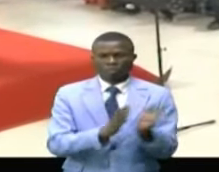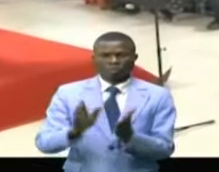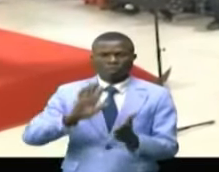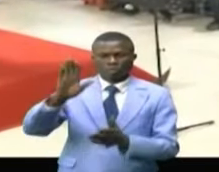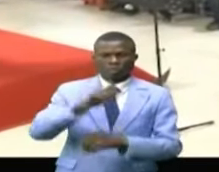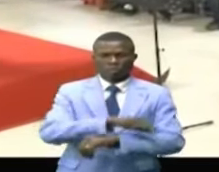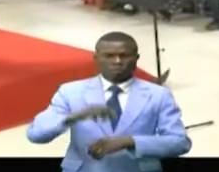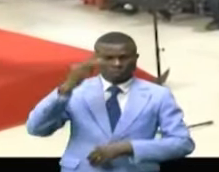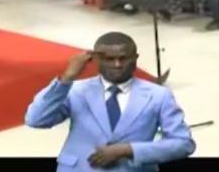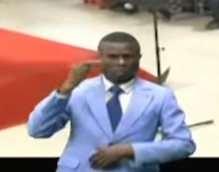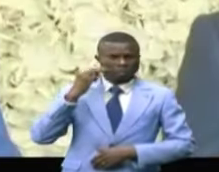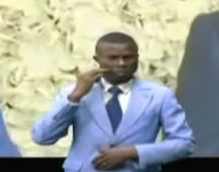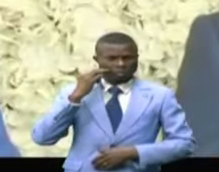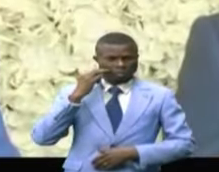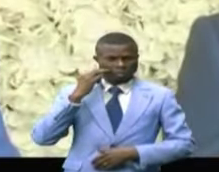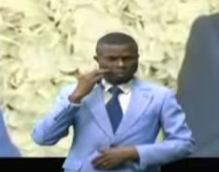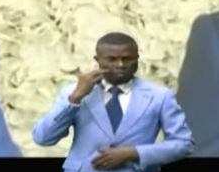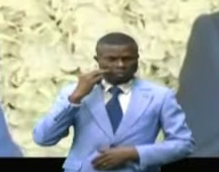ministère. Il y a